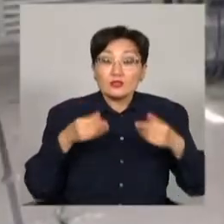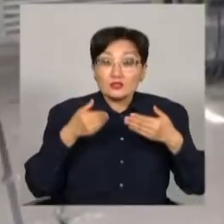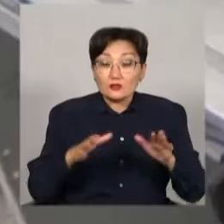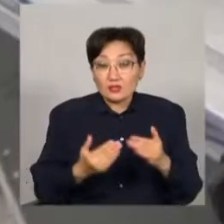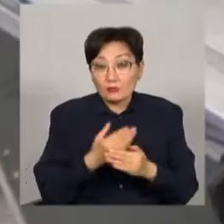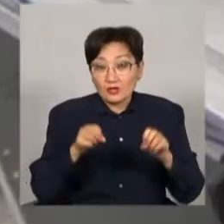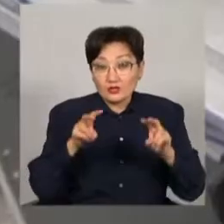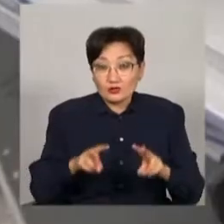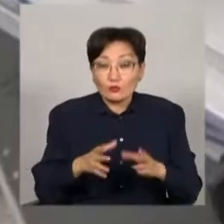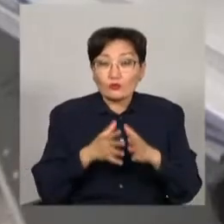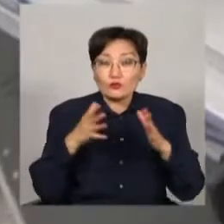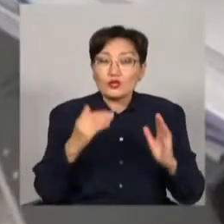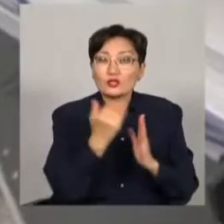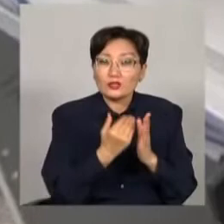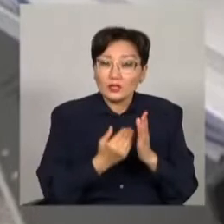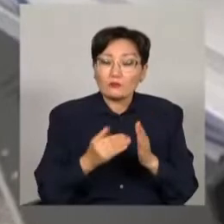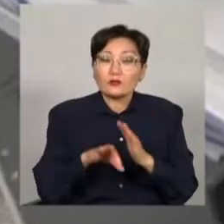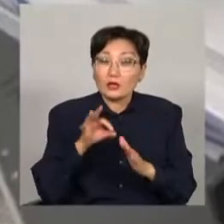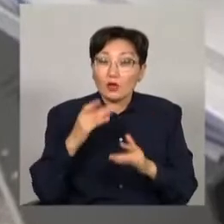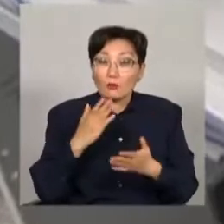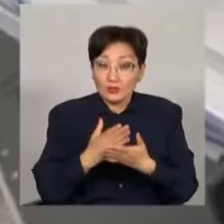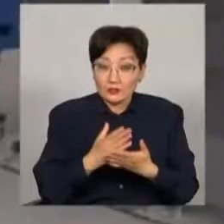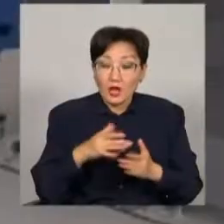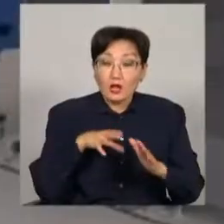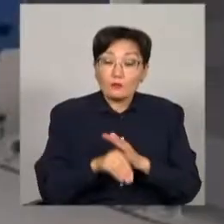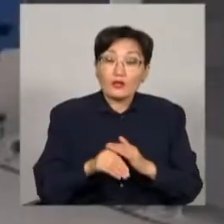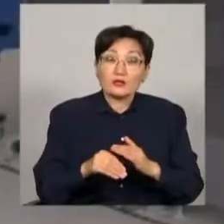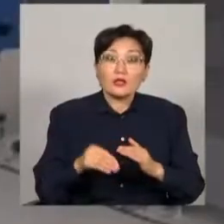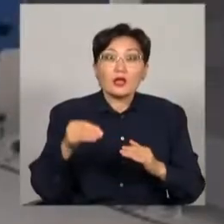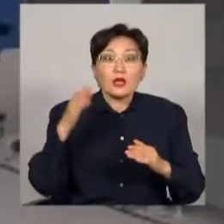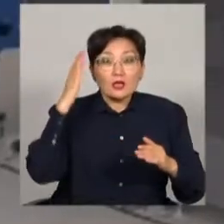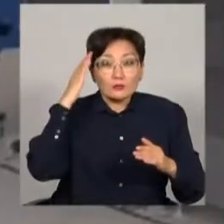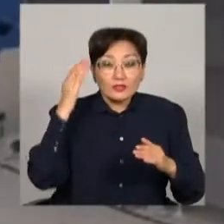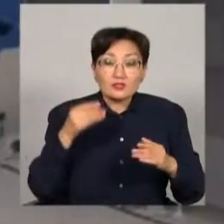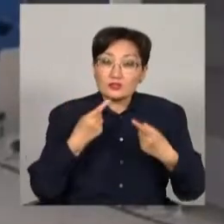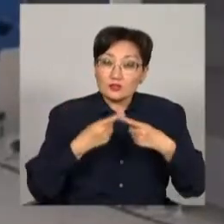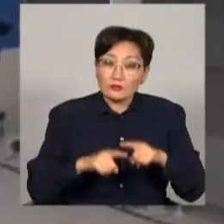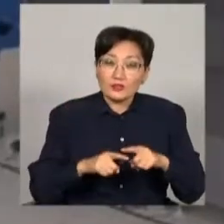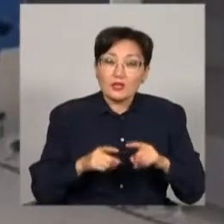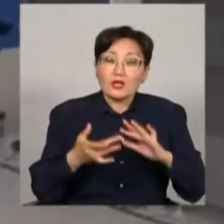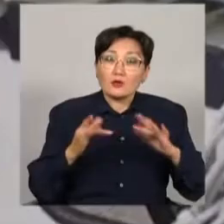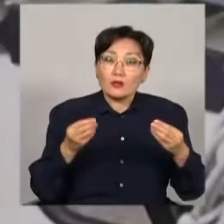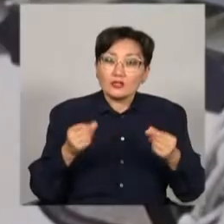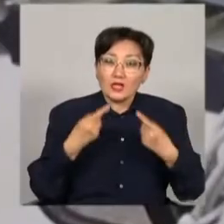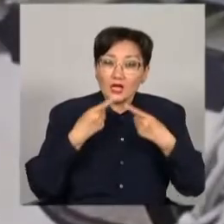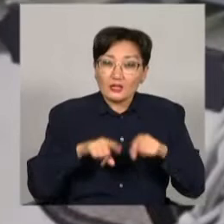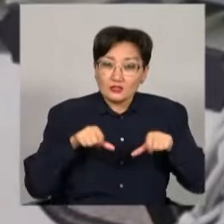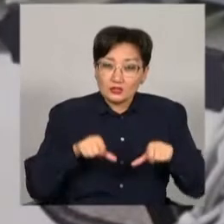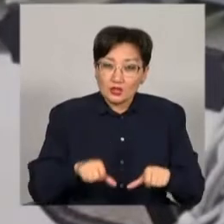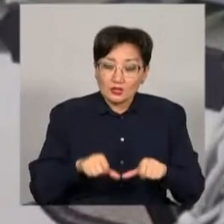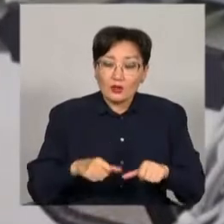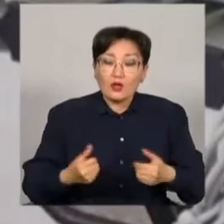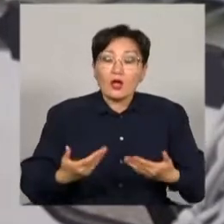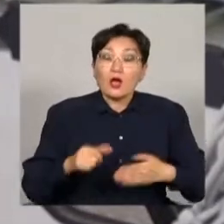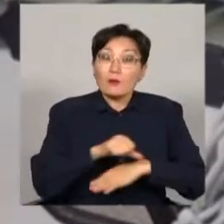жаңа мамандықтардың үлкен таңдауы ұсынылған. Олардың ішінде жасанды интеллект технологиясы, криптология, IT, құқық, мекенде